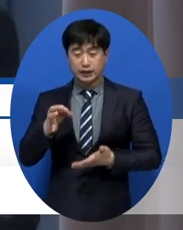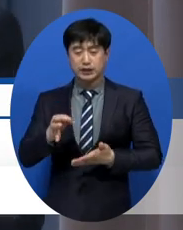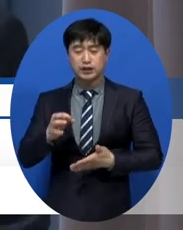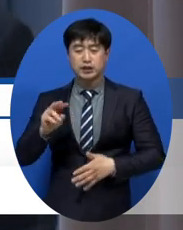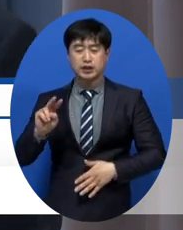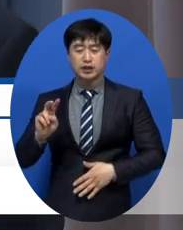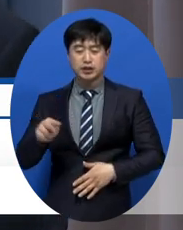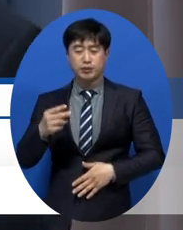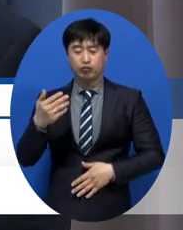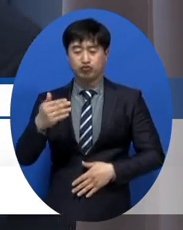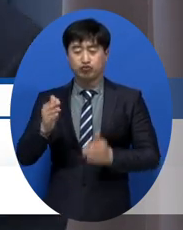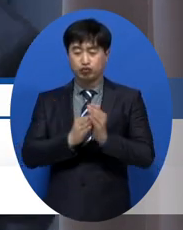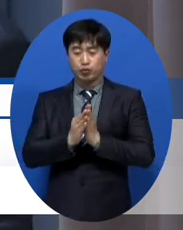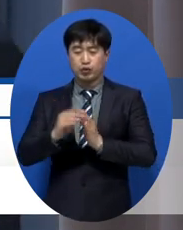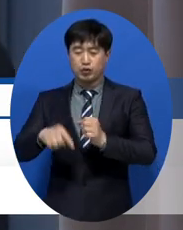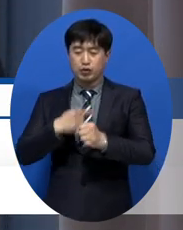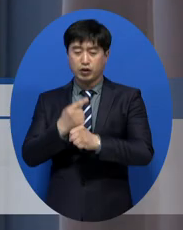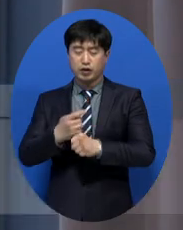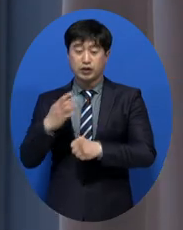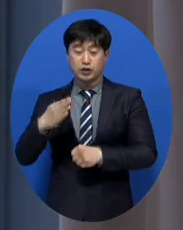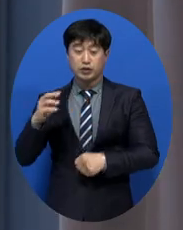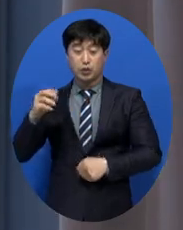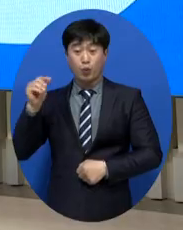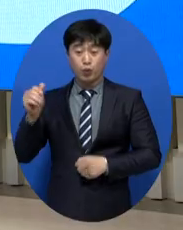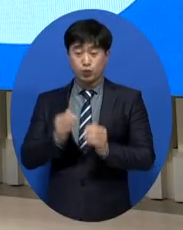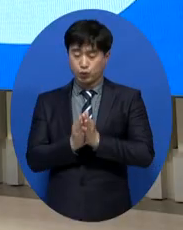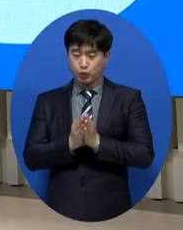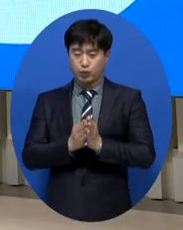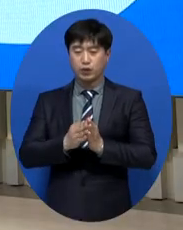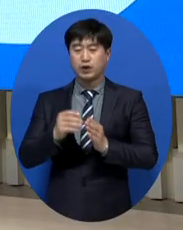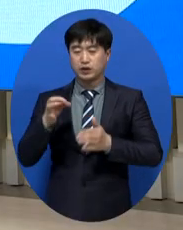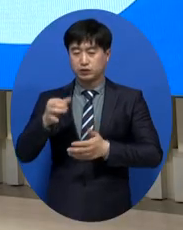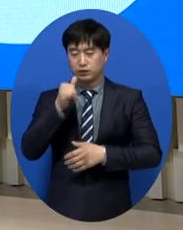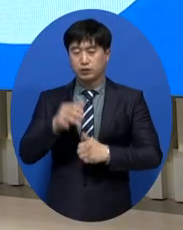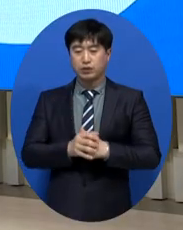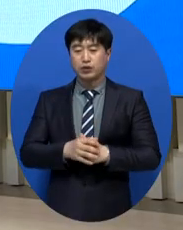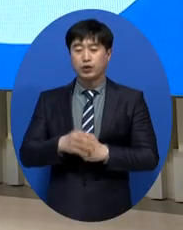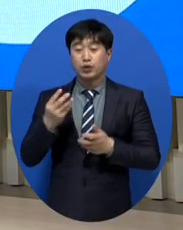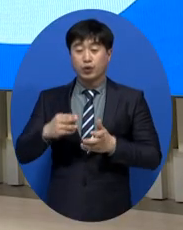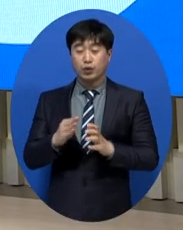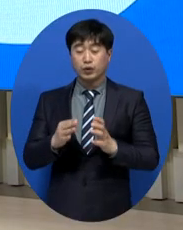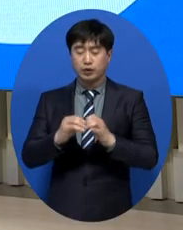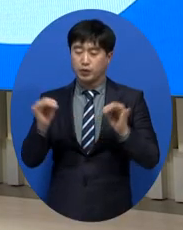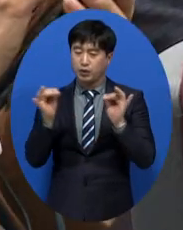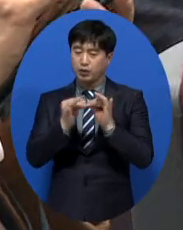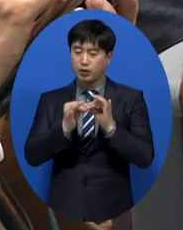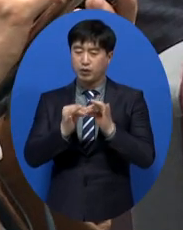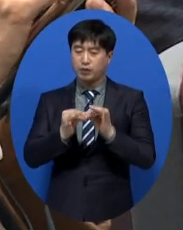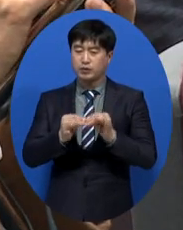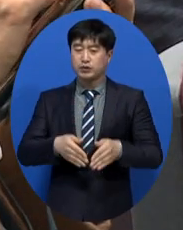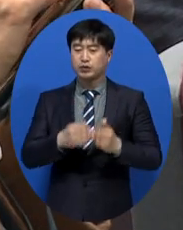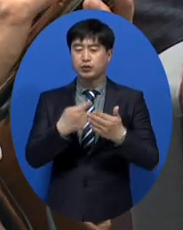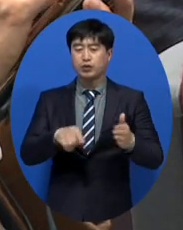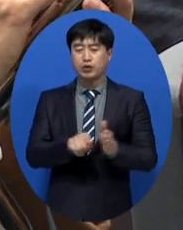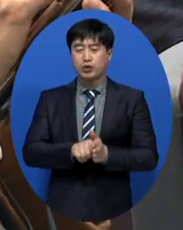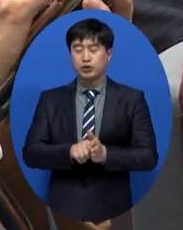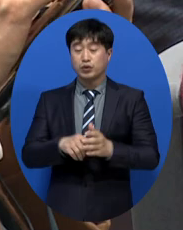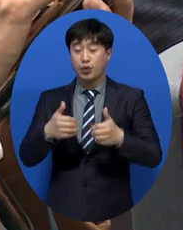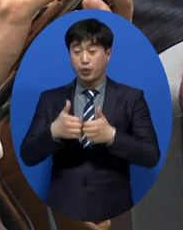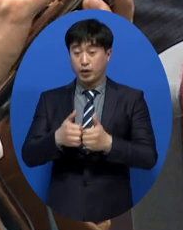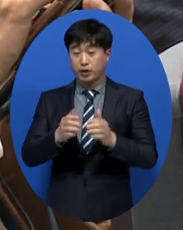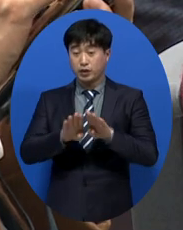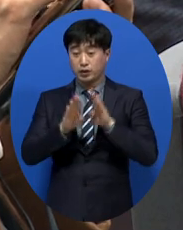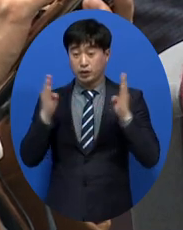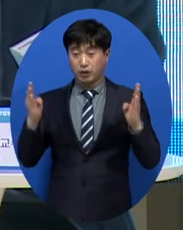연간 4.5조 원 정도의 브랜드 가치를 가지고 있고요. 경기도는 도민 공감대 형성을 위해 권역별 공청회와